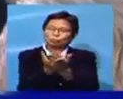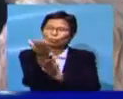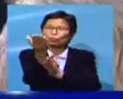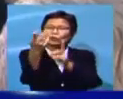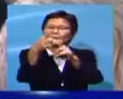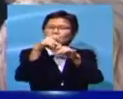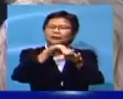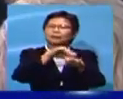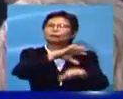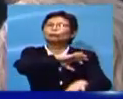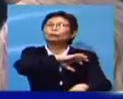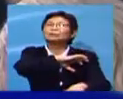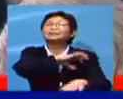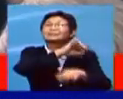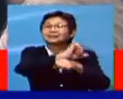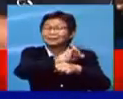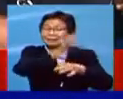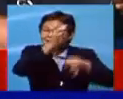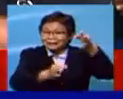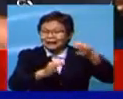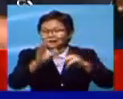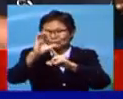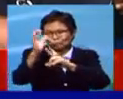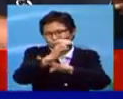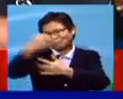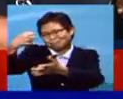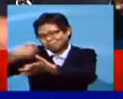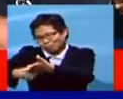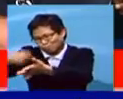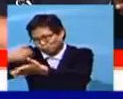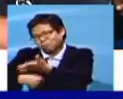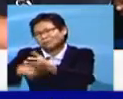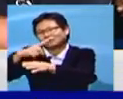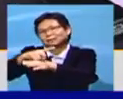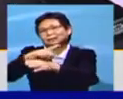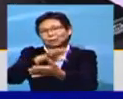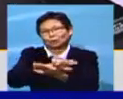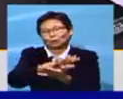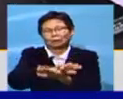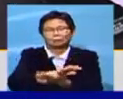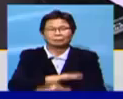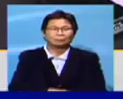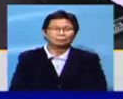kepada pegawai bertugas sekiranya terdapat budaya gengster di sekolah